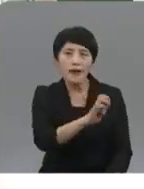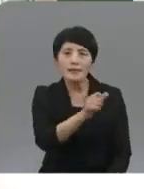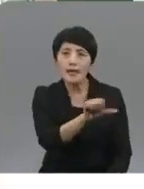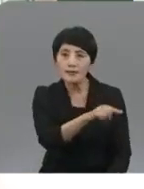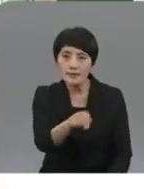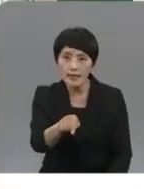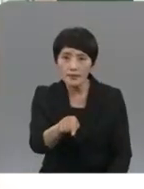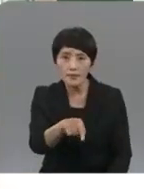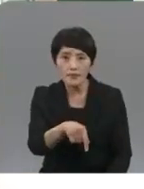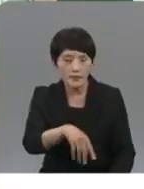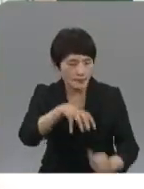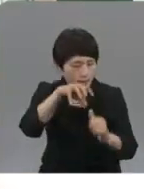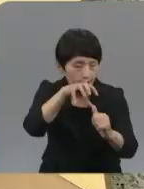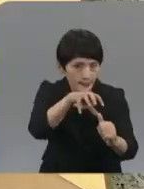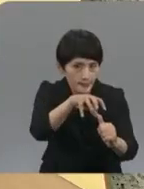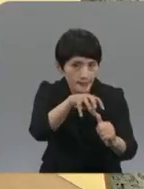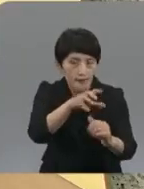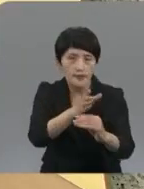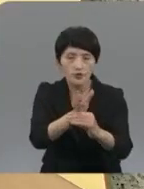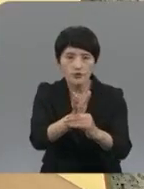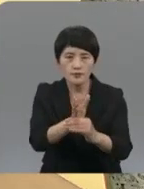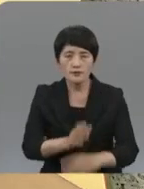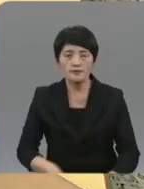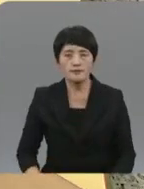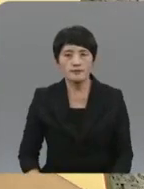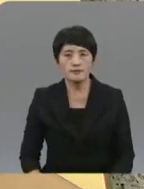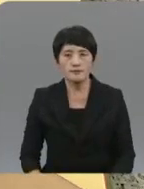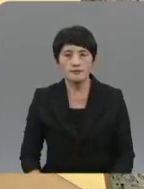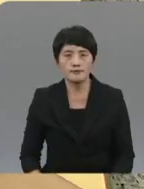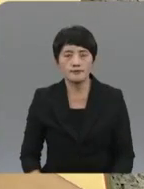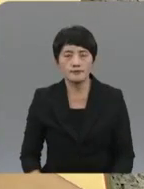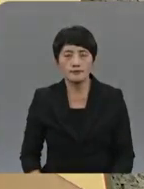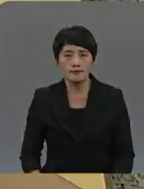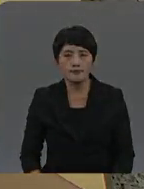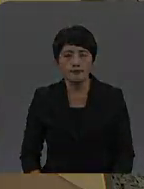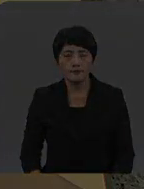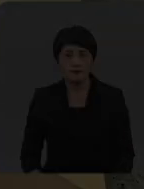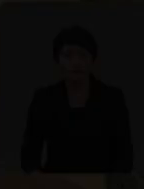会的批准。未经批准交易时，将根据相关法律予以处罚。